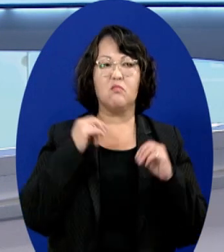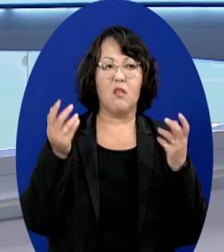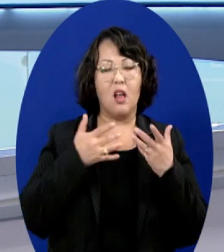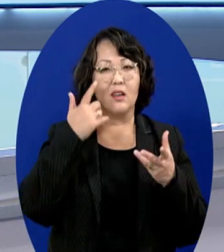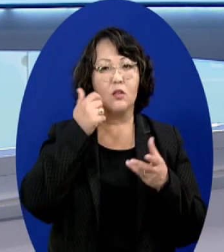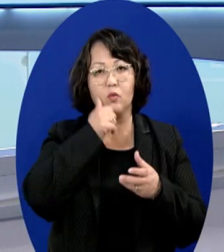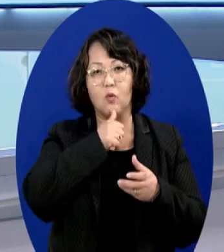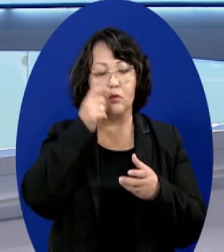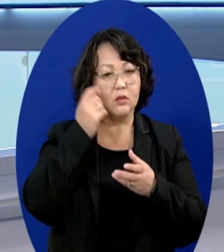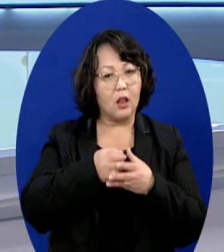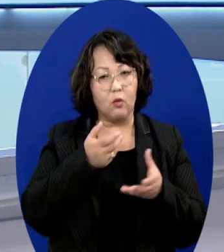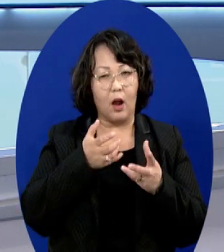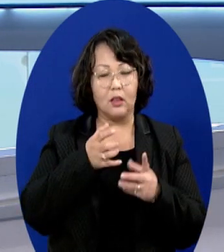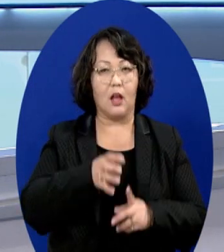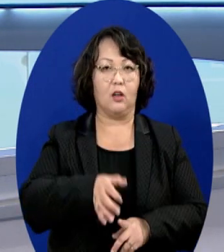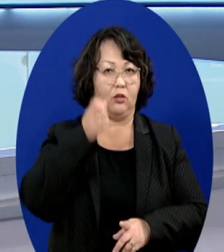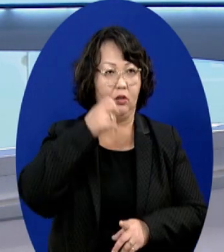сандраалтар ийхүү ерөнхийлөгчөө сонгосон байна.